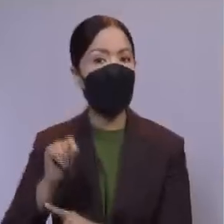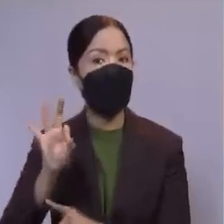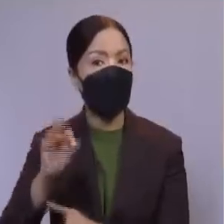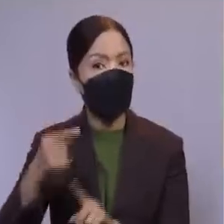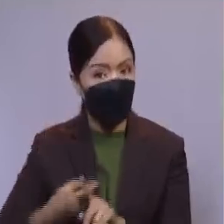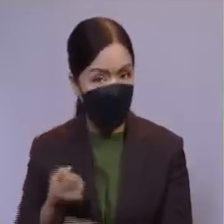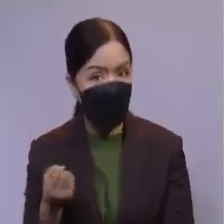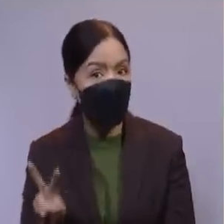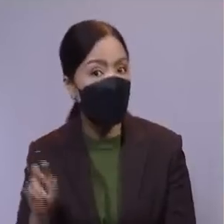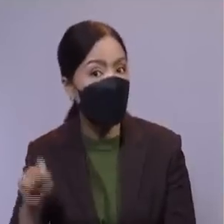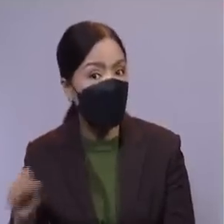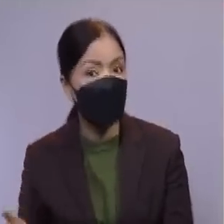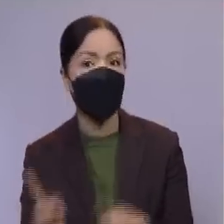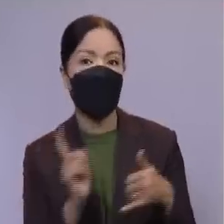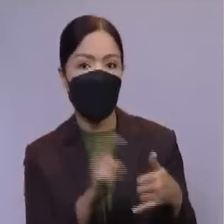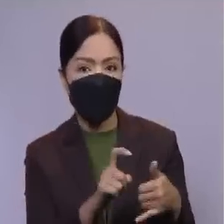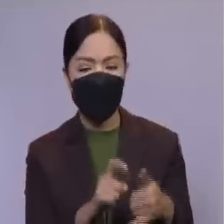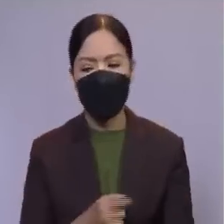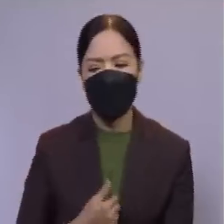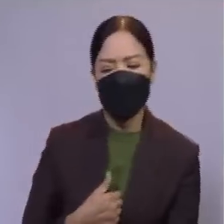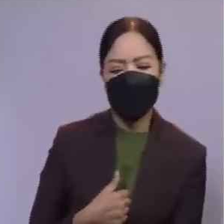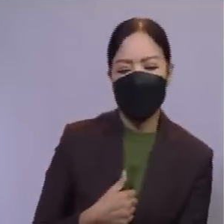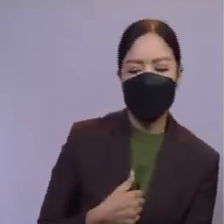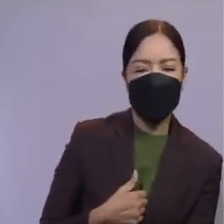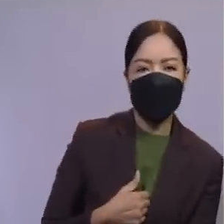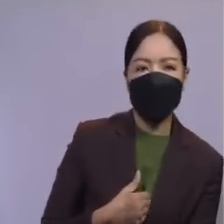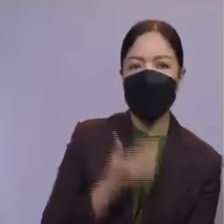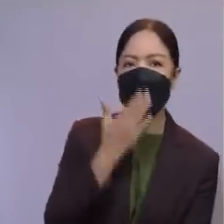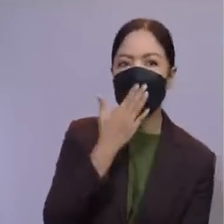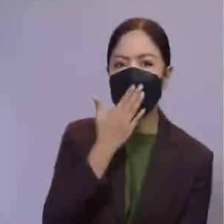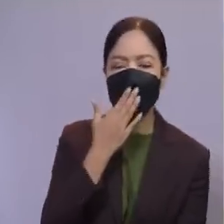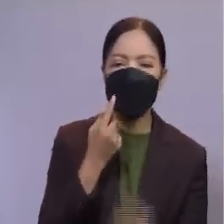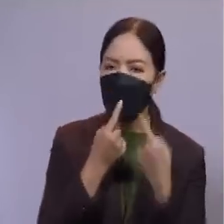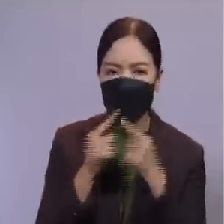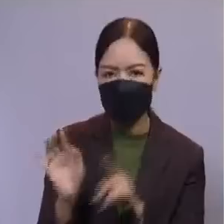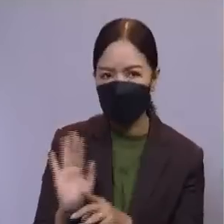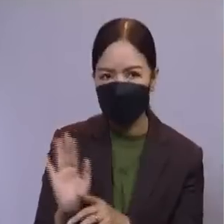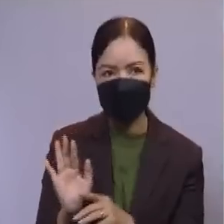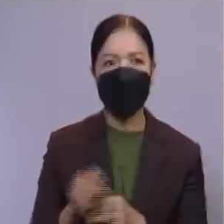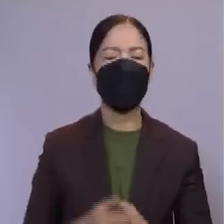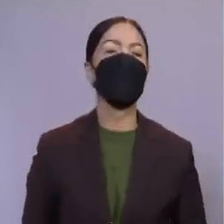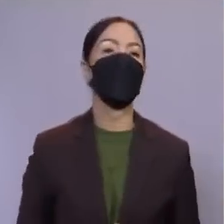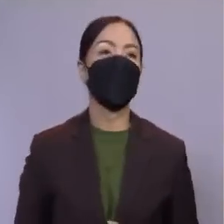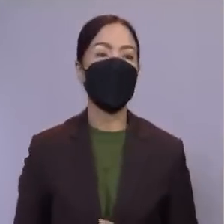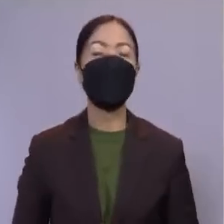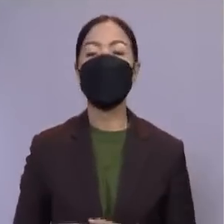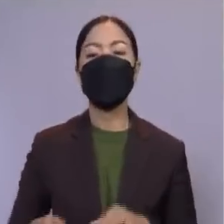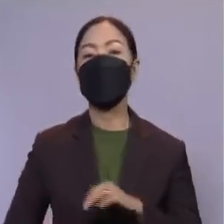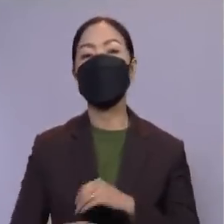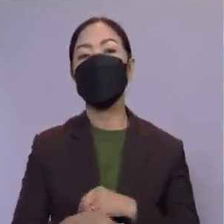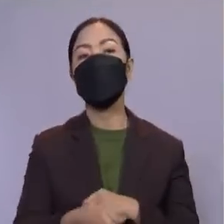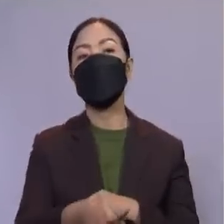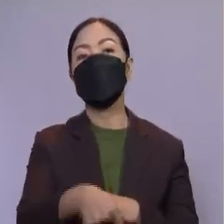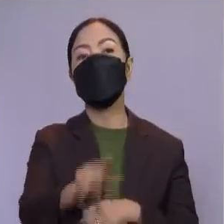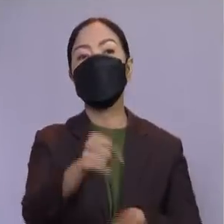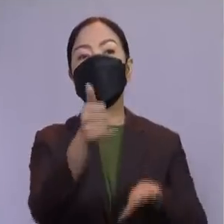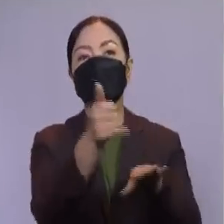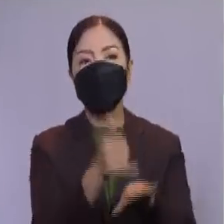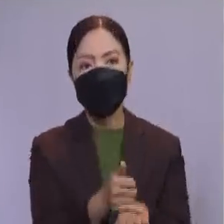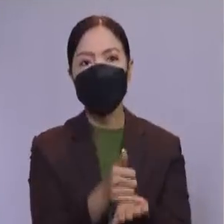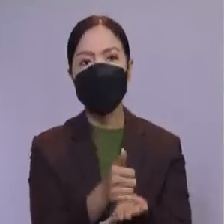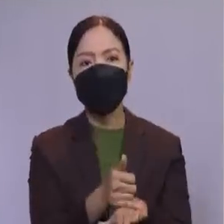ข่าวออกมาท่านนายกรัฐมนตรีปฏิเสธที่จะตอบคำถามครับแล้วหลังจากนั้นท่านเดินหนีไปขึ้นรถ